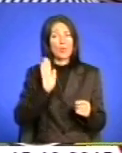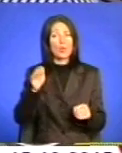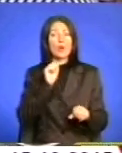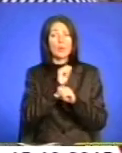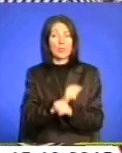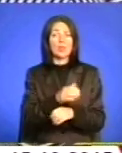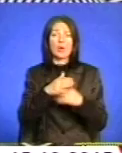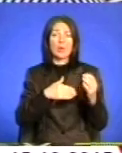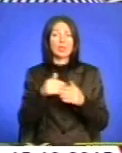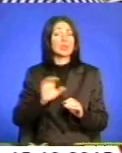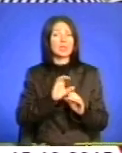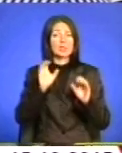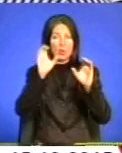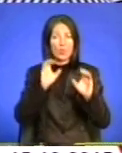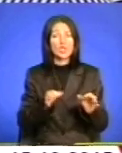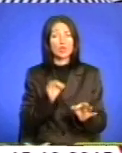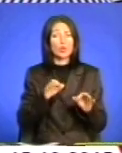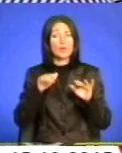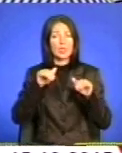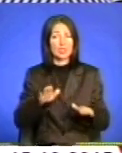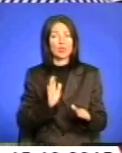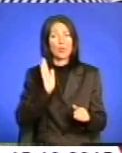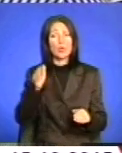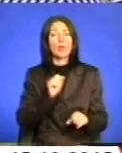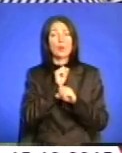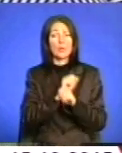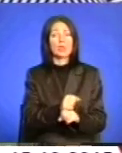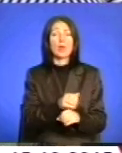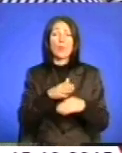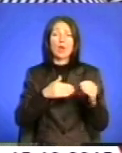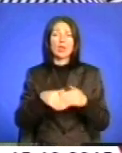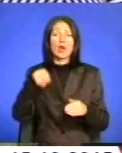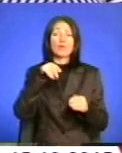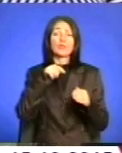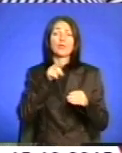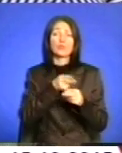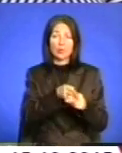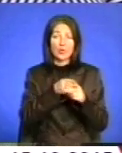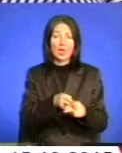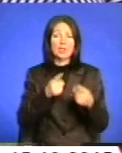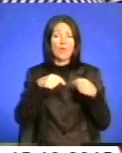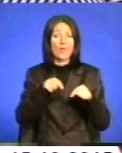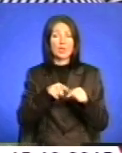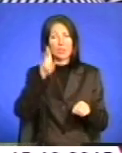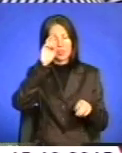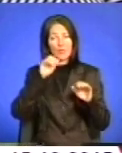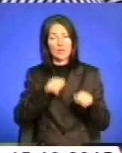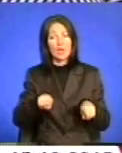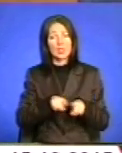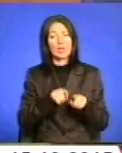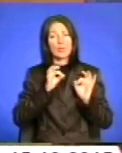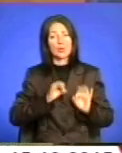судових рішень, щоб була припинена практика втручання органів державної влади і посадових осіб в всілякий